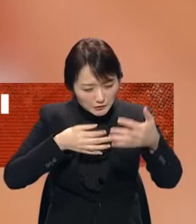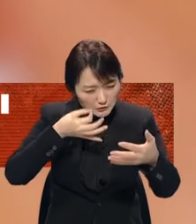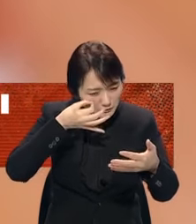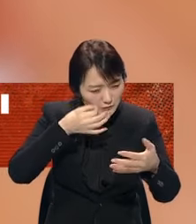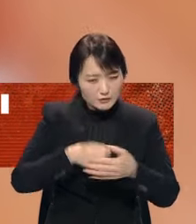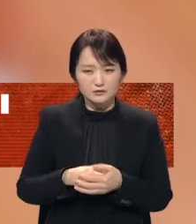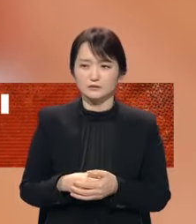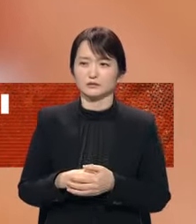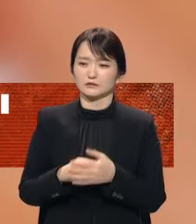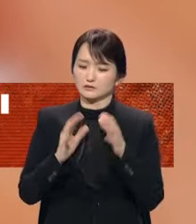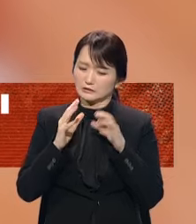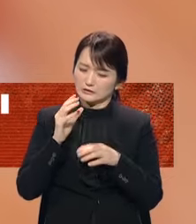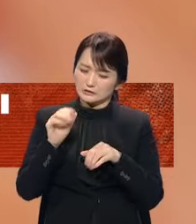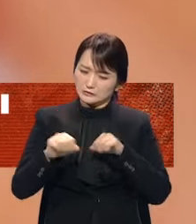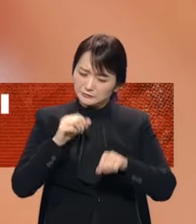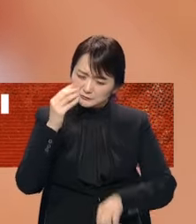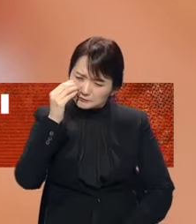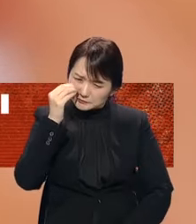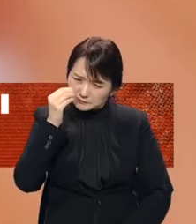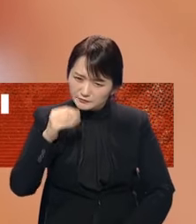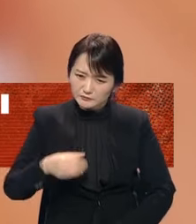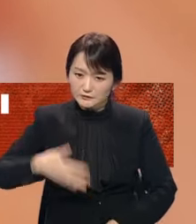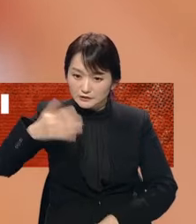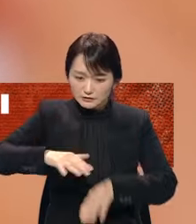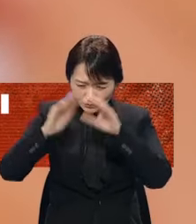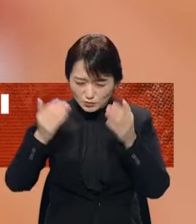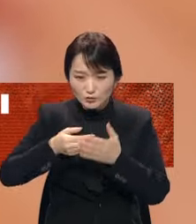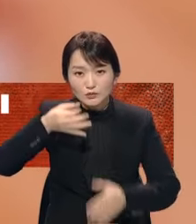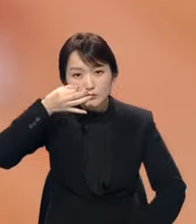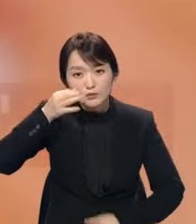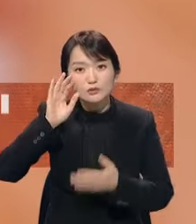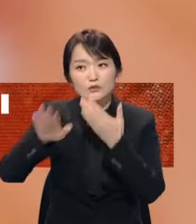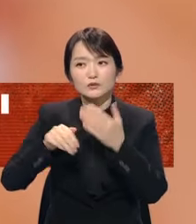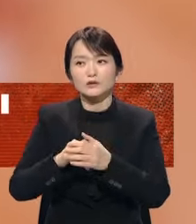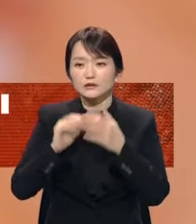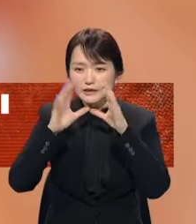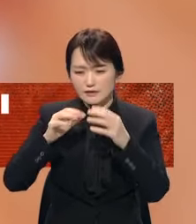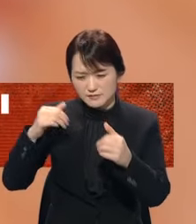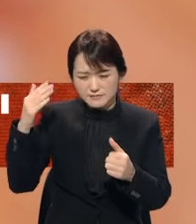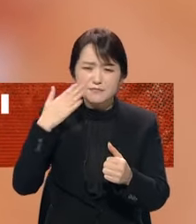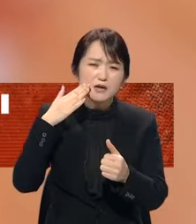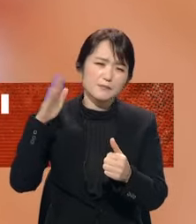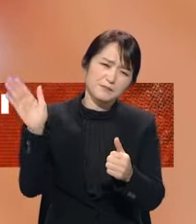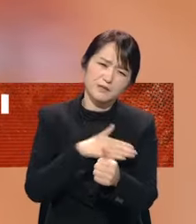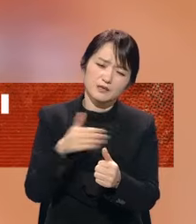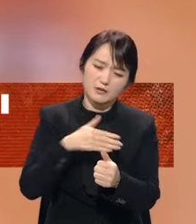계속 이상하니까 계속해서 전체 영상을 보고 나서야 아까 보신 것처럼 뺨 맞는 장면을 확인을 한 겁니다.